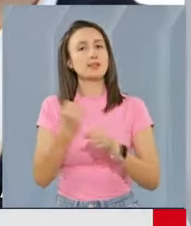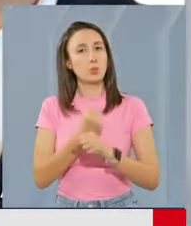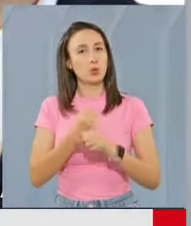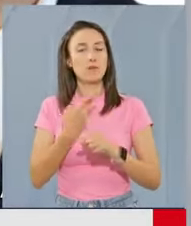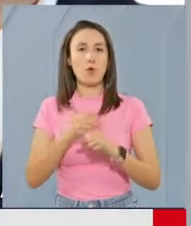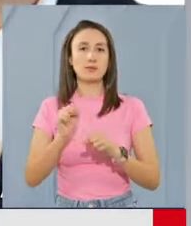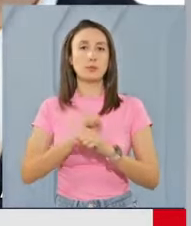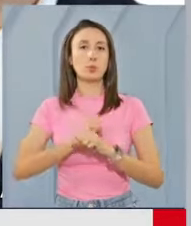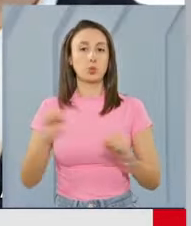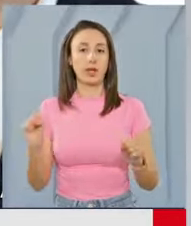puternică